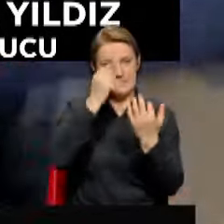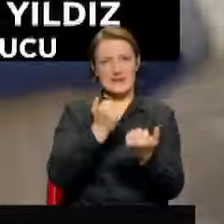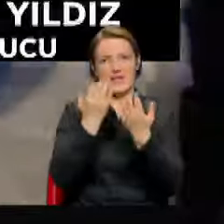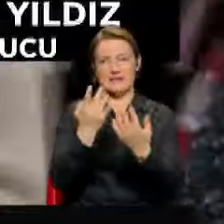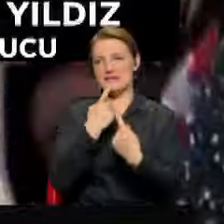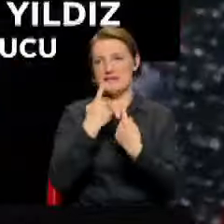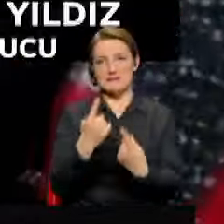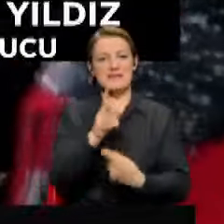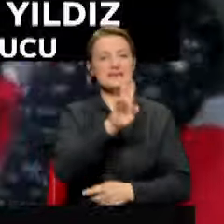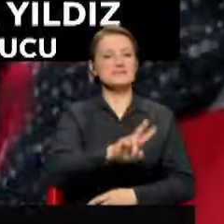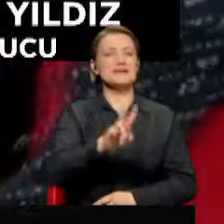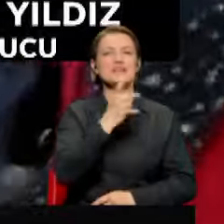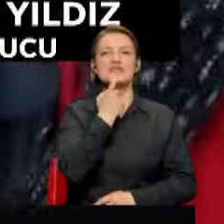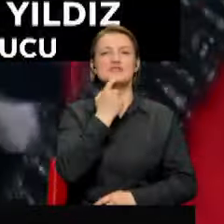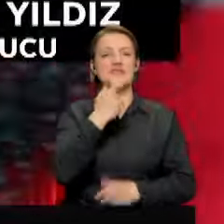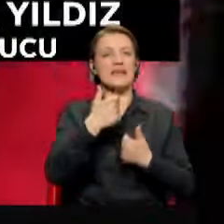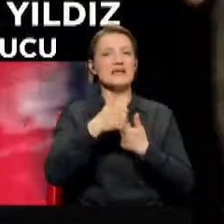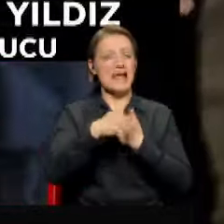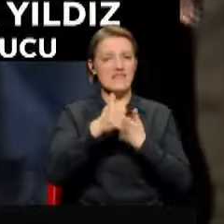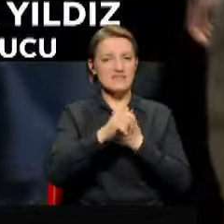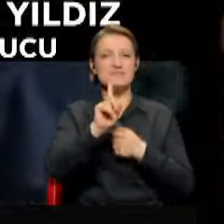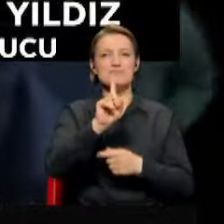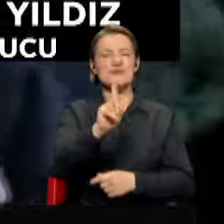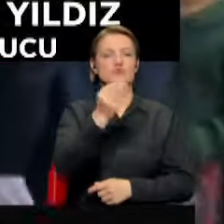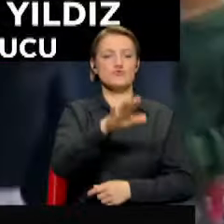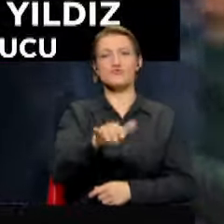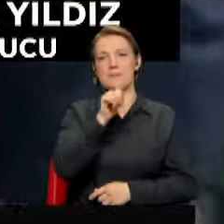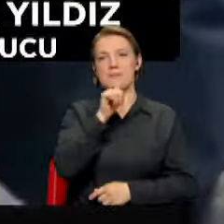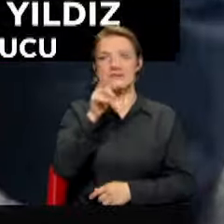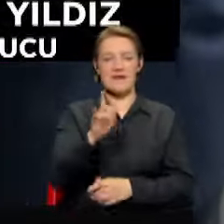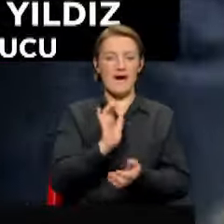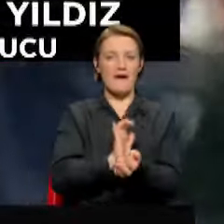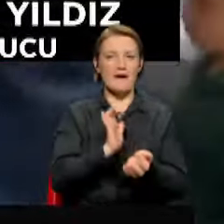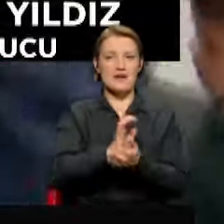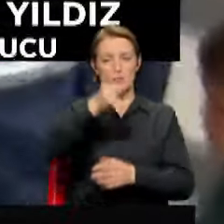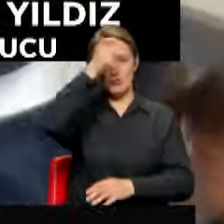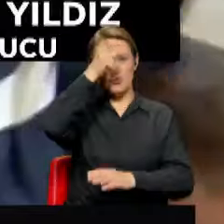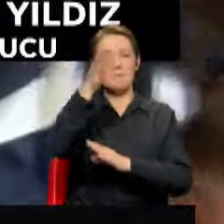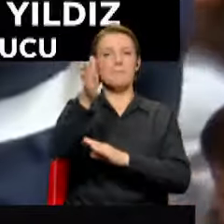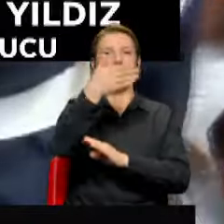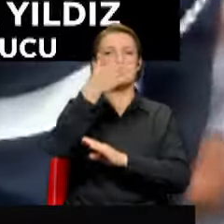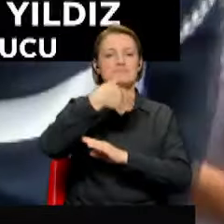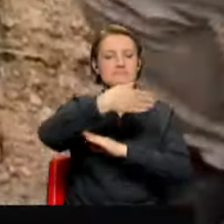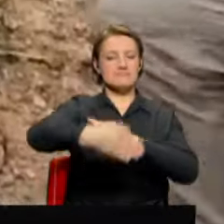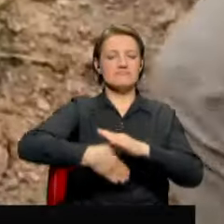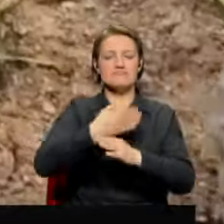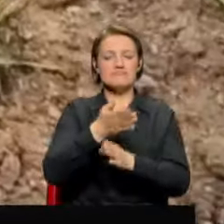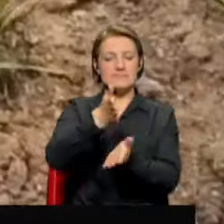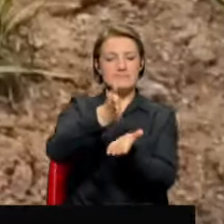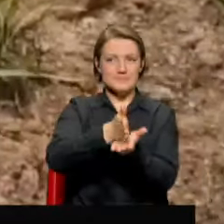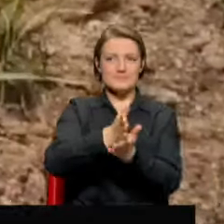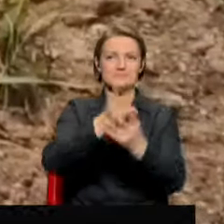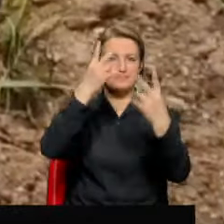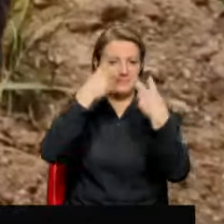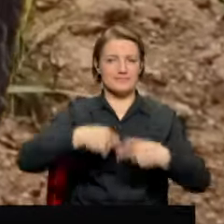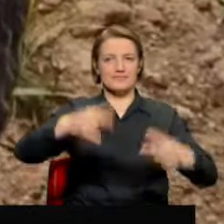diledi. 27 yaşındaki Yıldız evli ve bir çocuk babasıydı. Ailesi Türk bayrağına sarılı tabutu başında gözyaşı